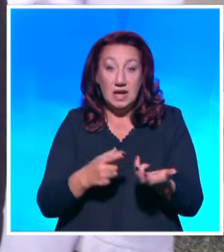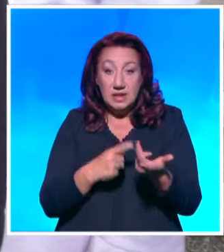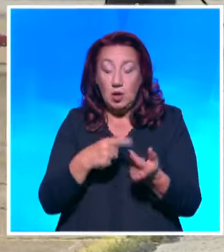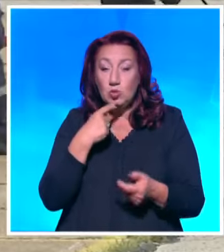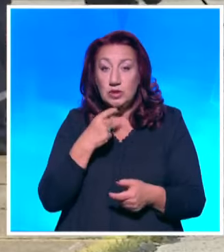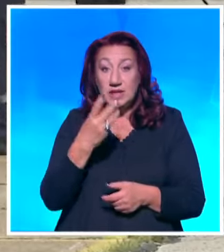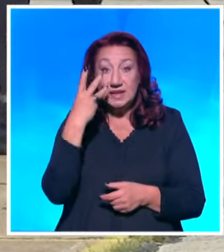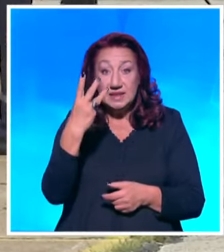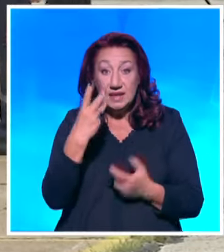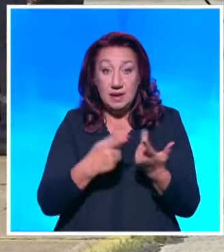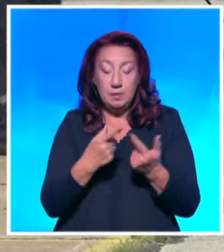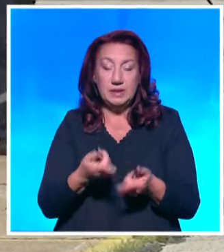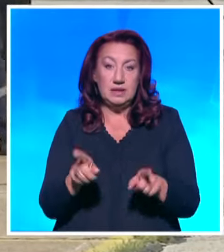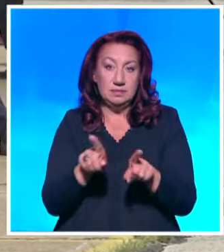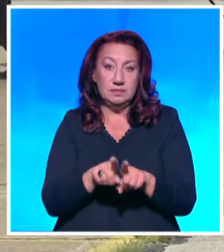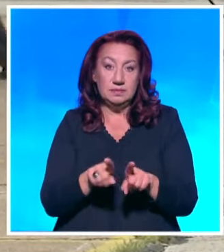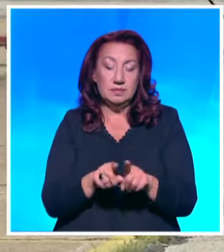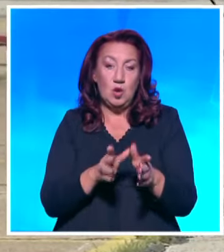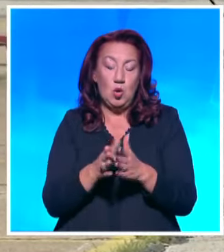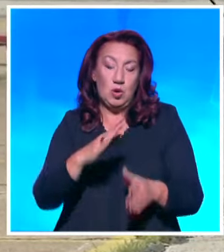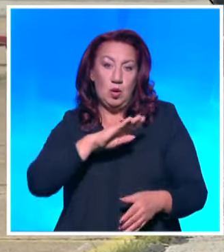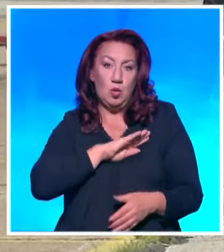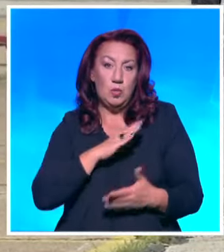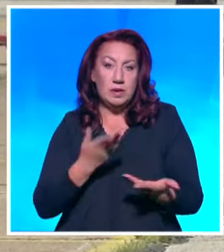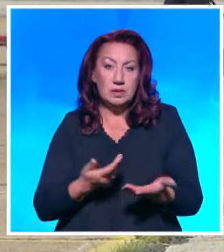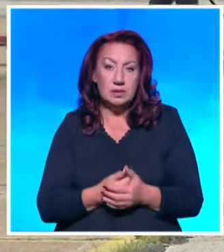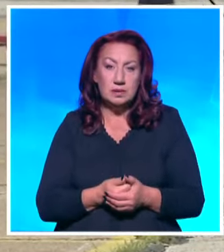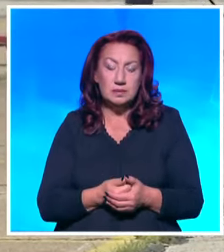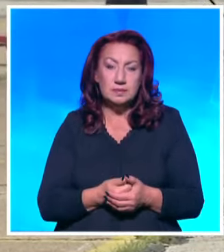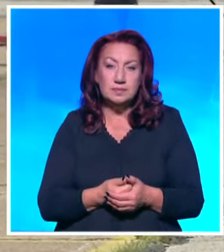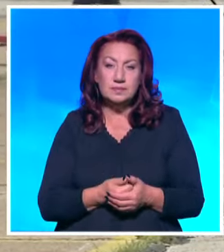загуба на хора. От ведомството са сформирали комисия, която да провери